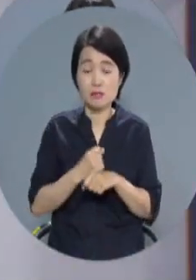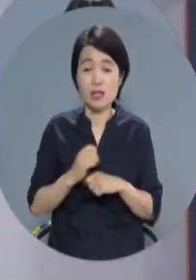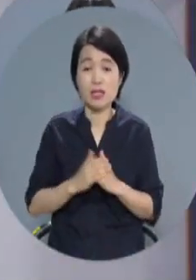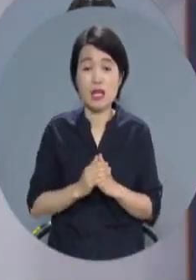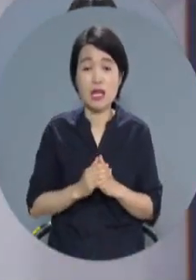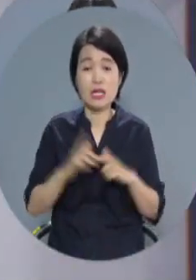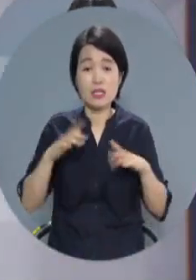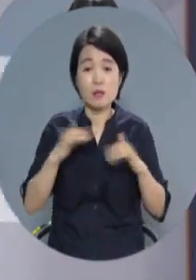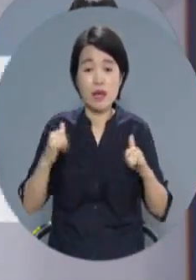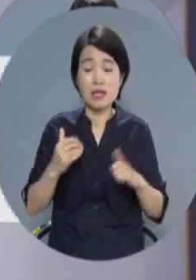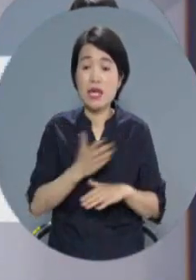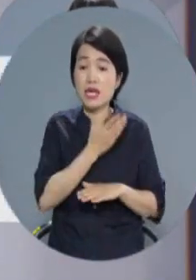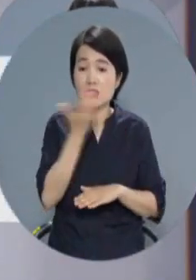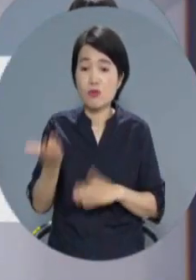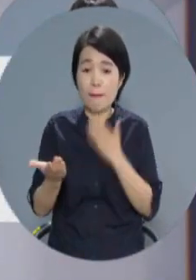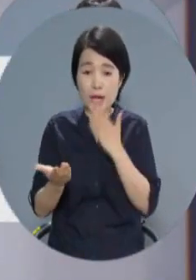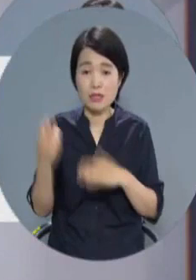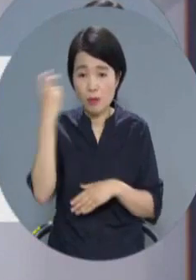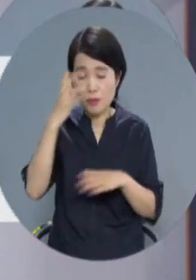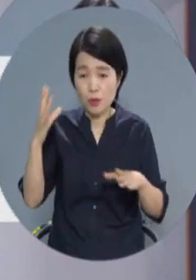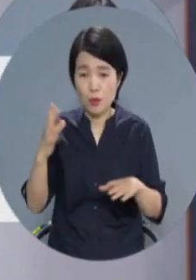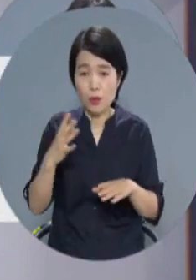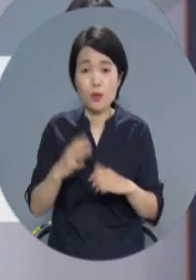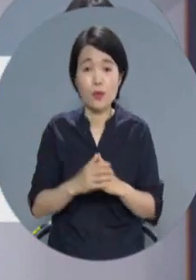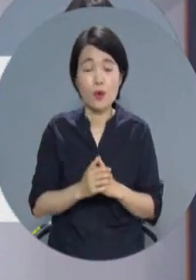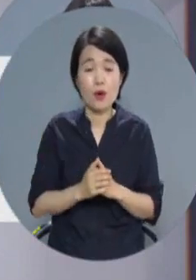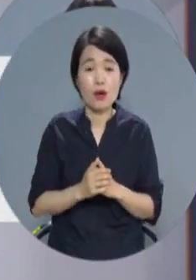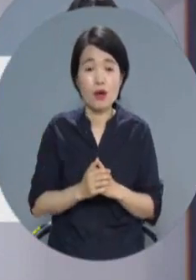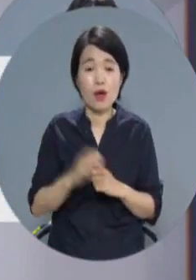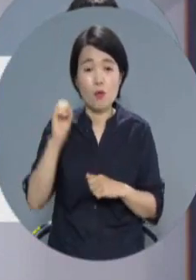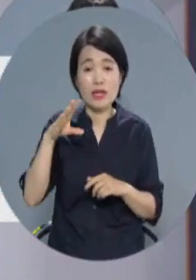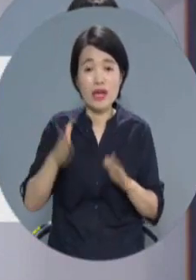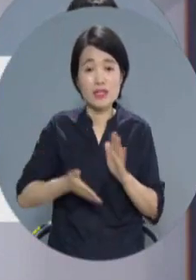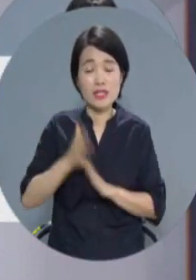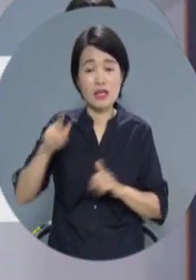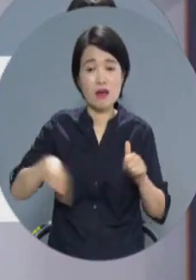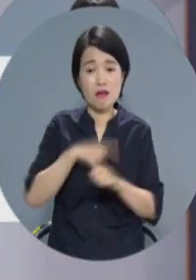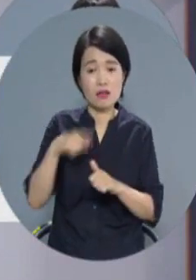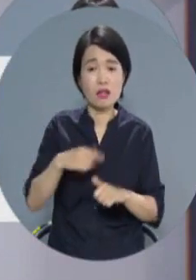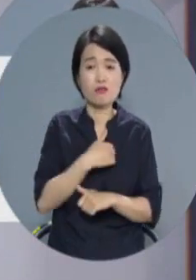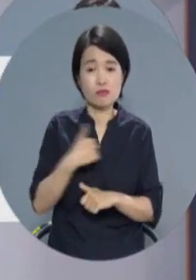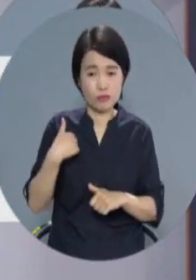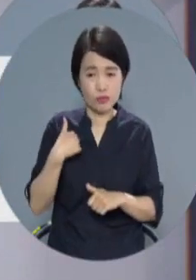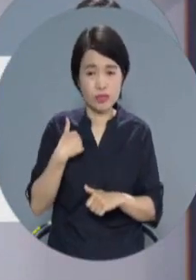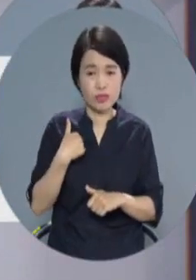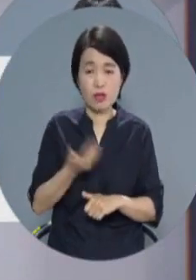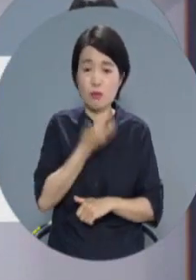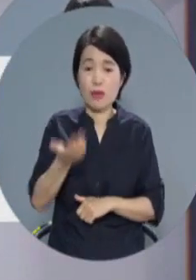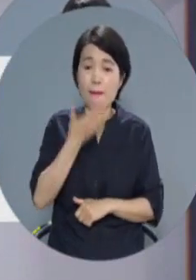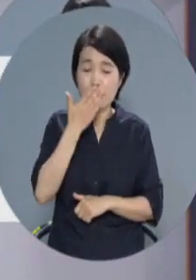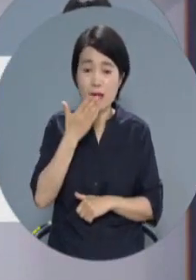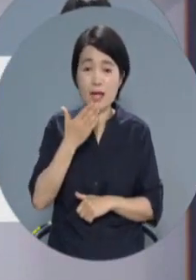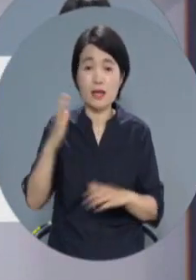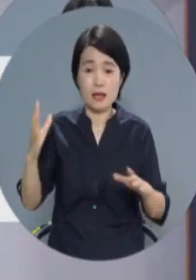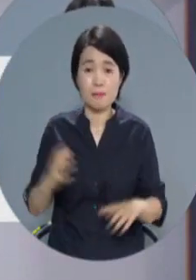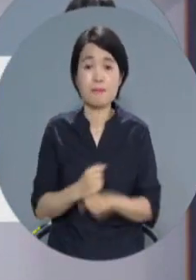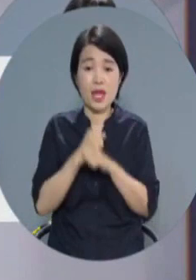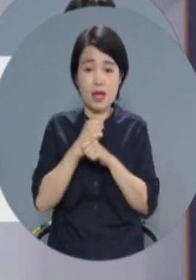주민의 이주가 가능한지 검토하였고 광양시의 여건상 충분히 가능하다는 판단을